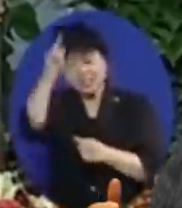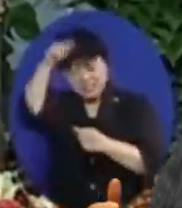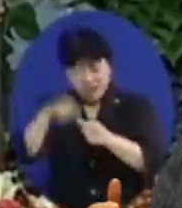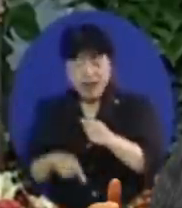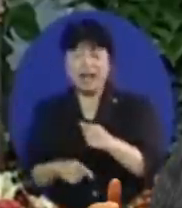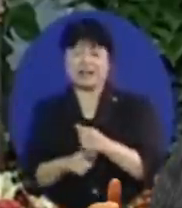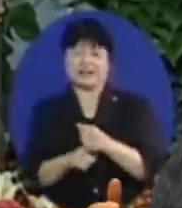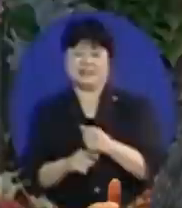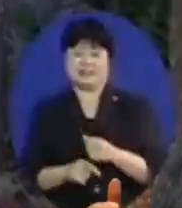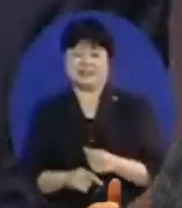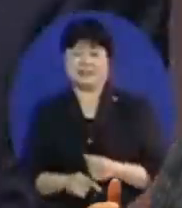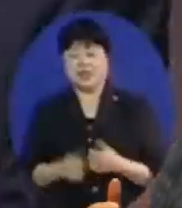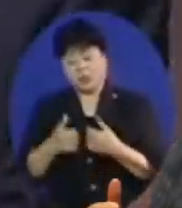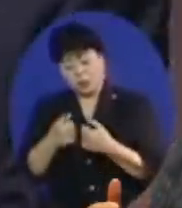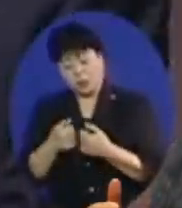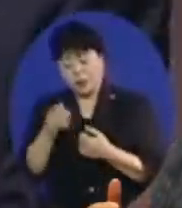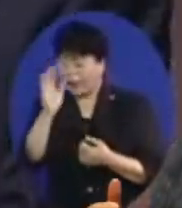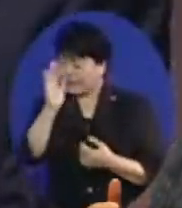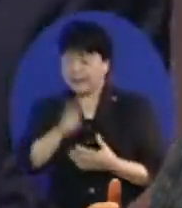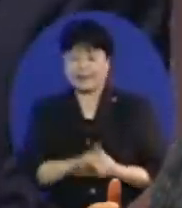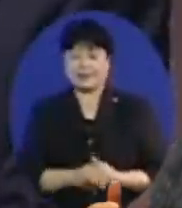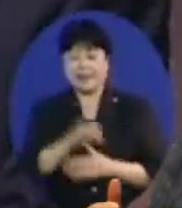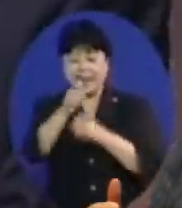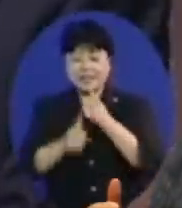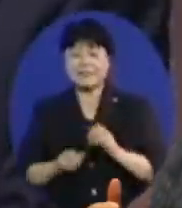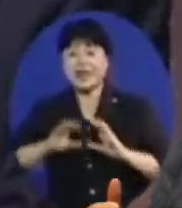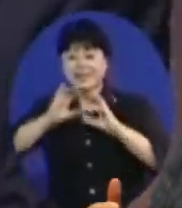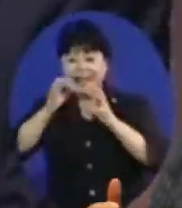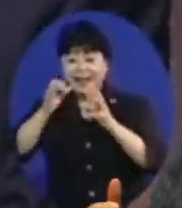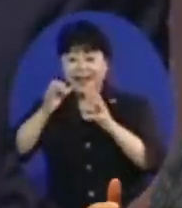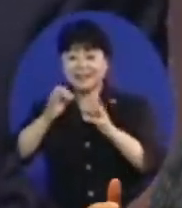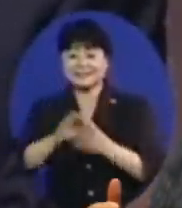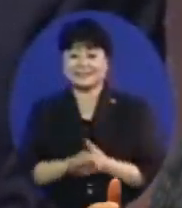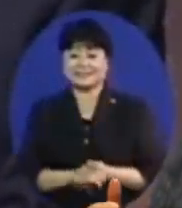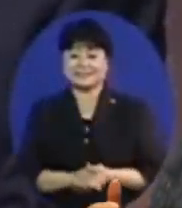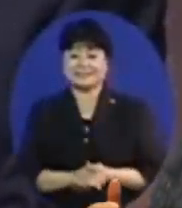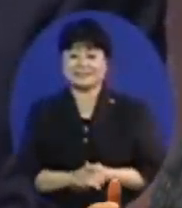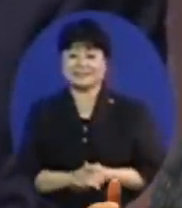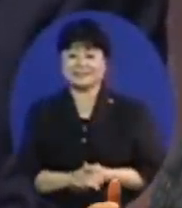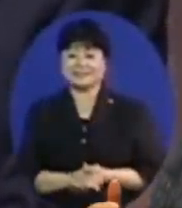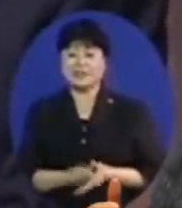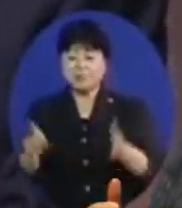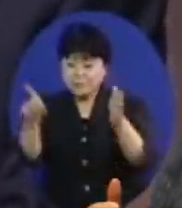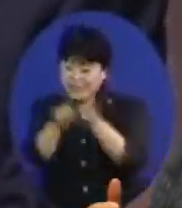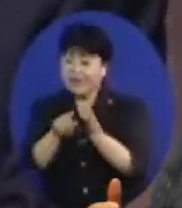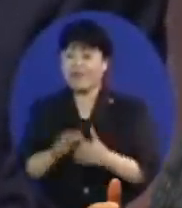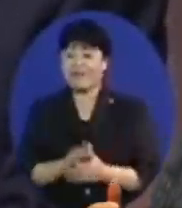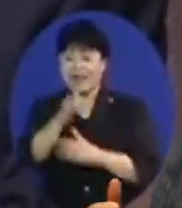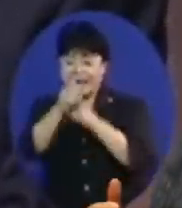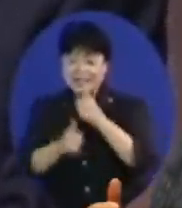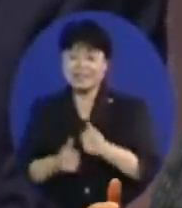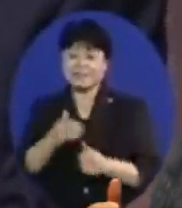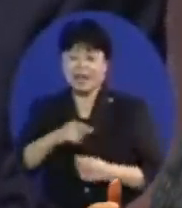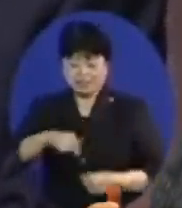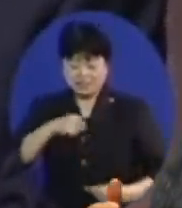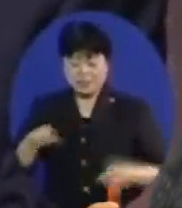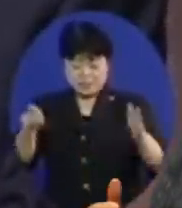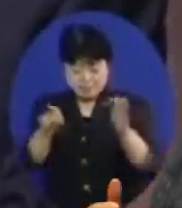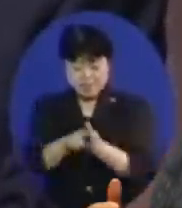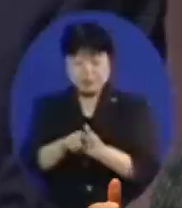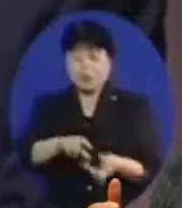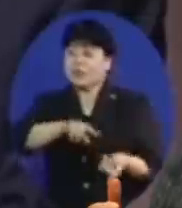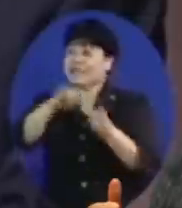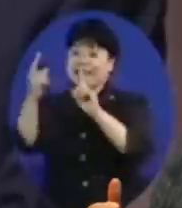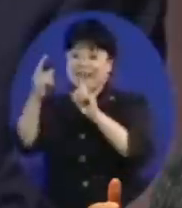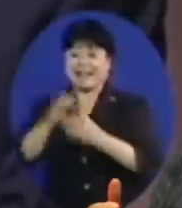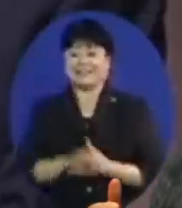철학적으로 토론해서는 안 되는 것입니다. 하나님의 나라는 믿는 것입니다. 하나님은 나의 의인은 믿음으로 말미암아 살리라고